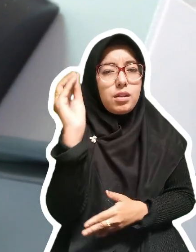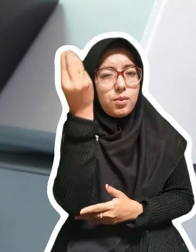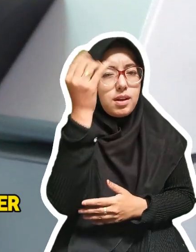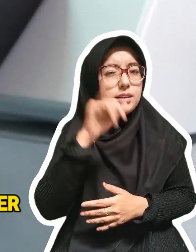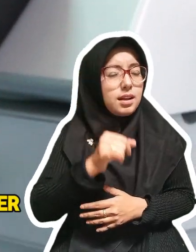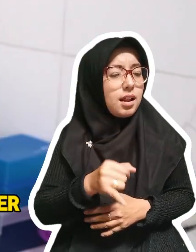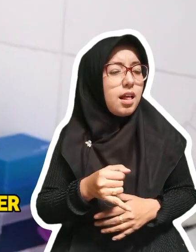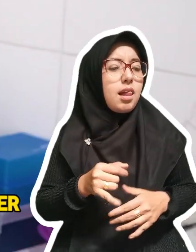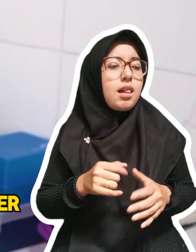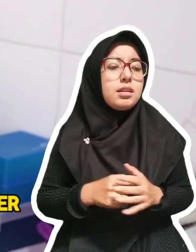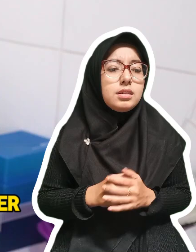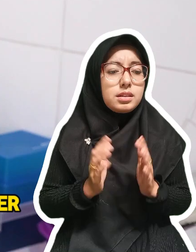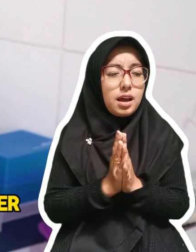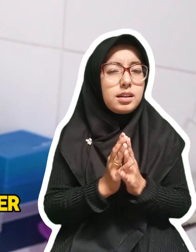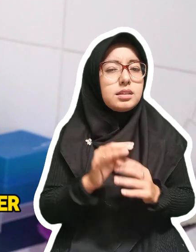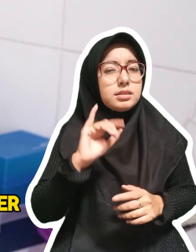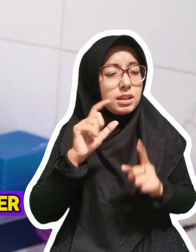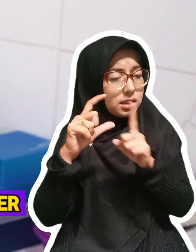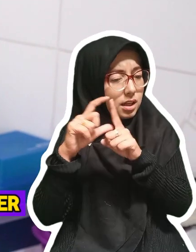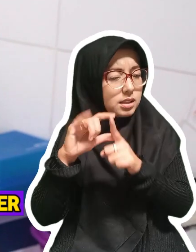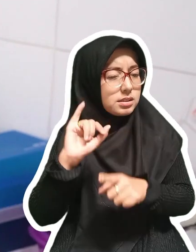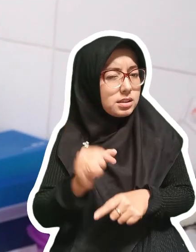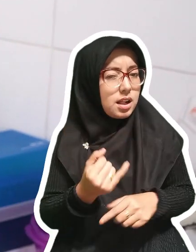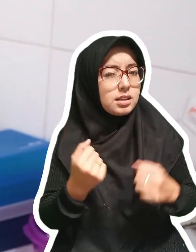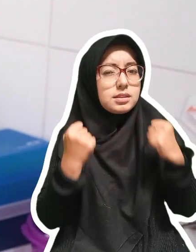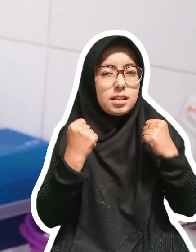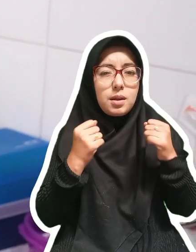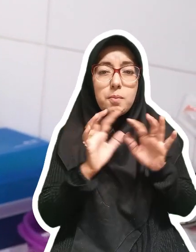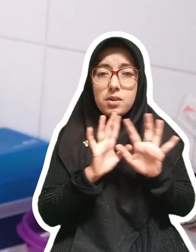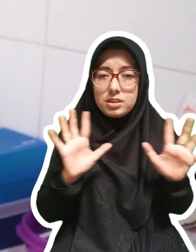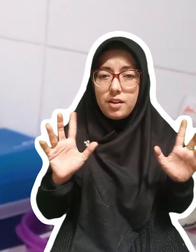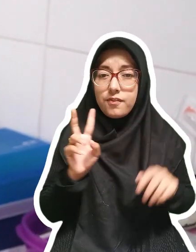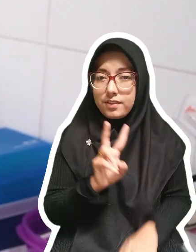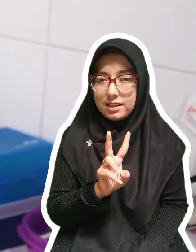Hewan dan Direktur Kesehatan Masyarakat Veteriner.